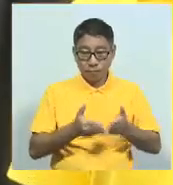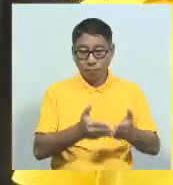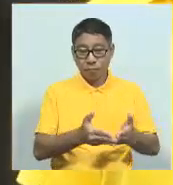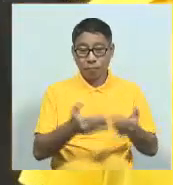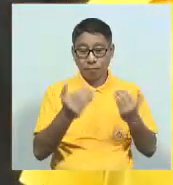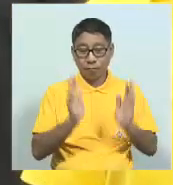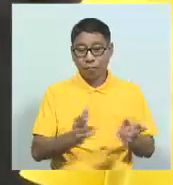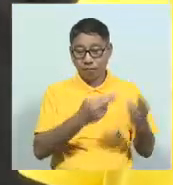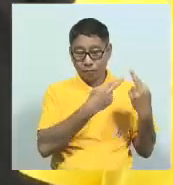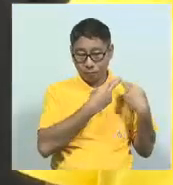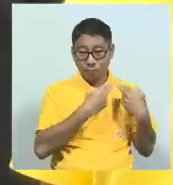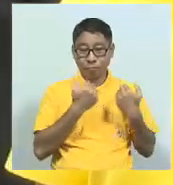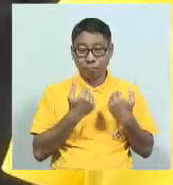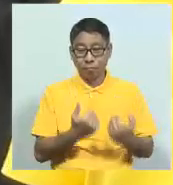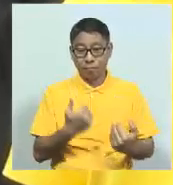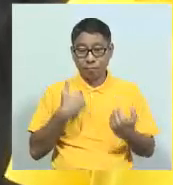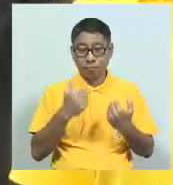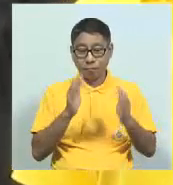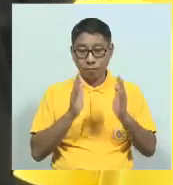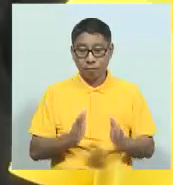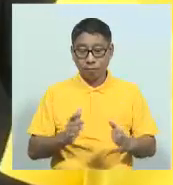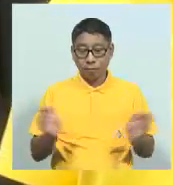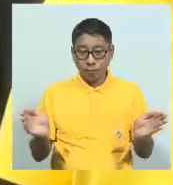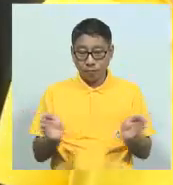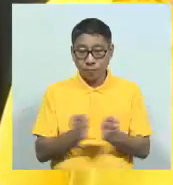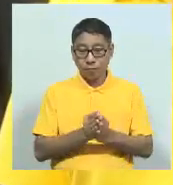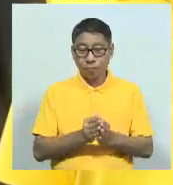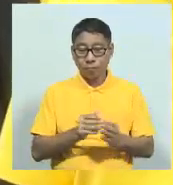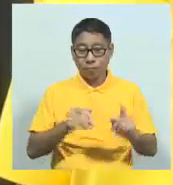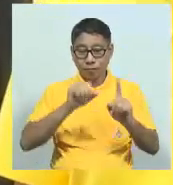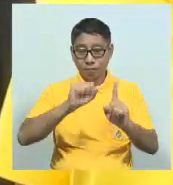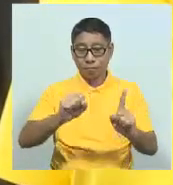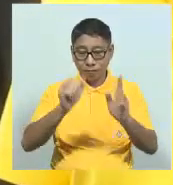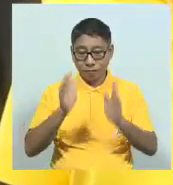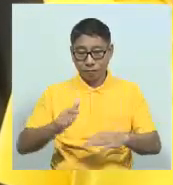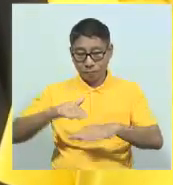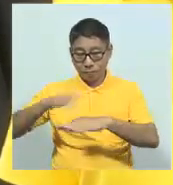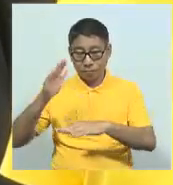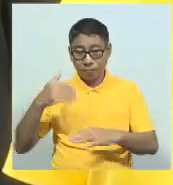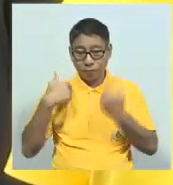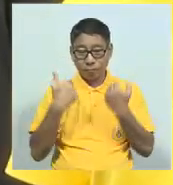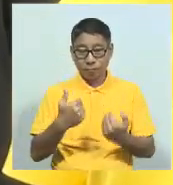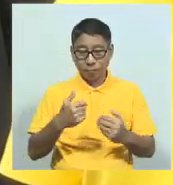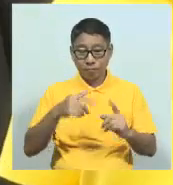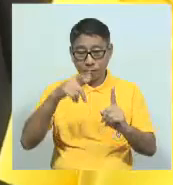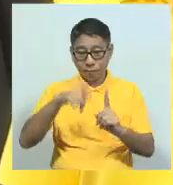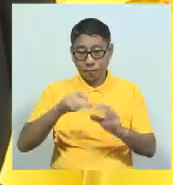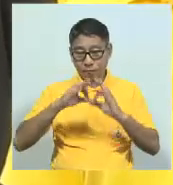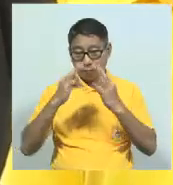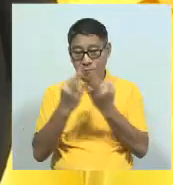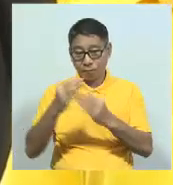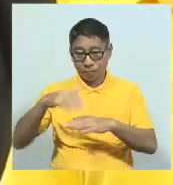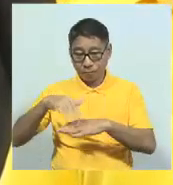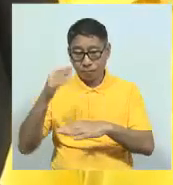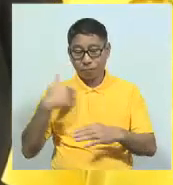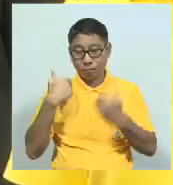งเป็นผู้รับผิดชอบในพื้นที่ดังกล่าวเหล่านี้นะครับก็มีคนอยู่ทั้งหมดก็ประมาณแสนกว่าคนนะใช่ไหมหลายพันครัวเรือนนะเราก็มีแผนใน